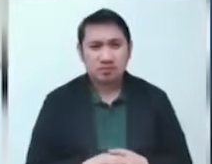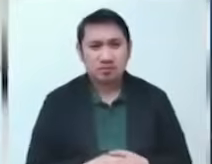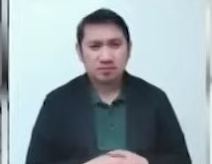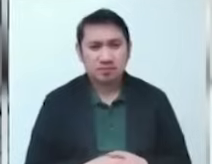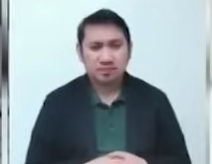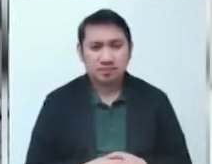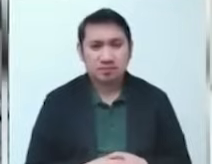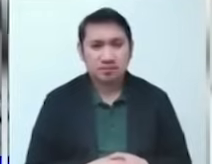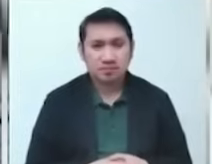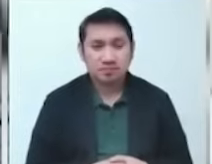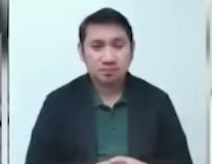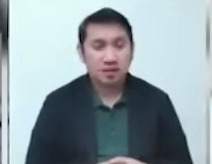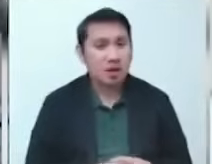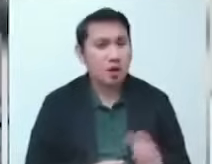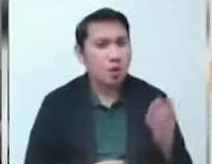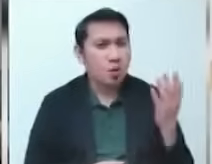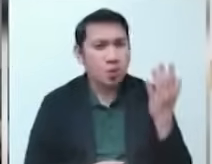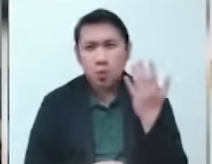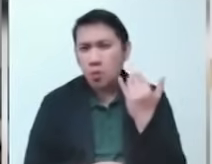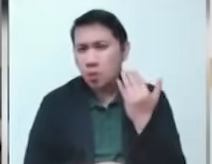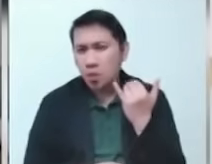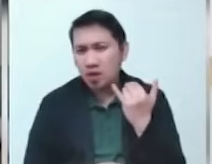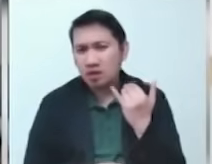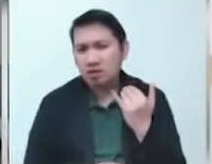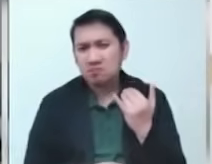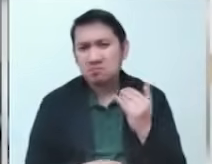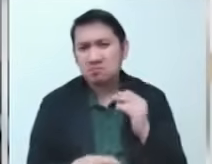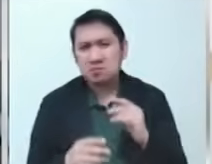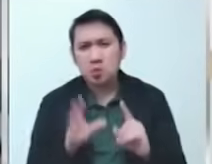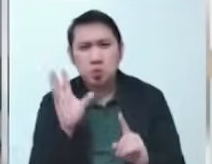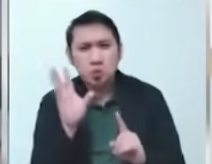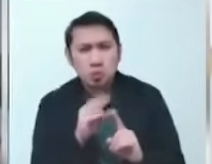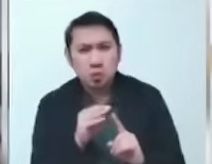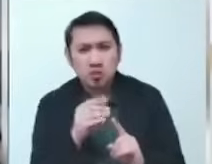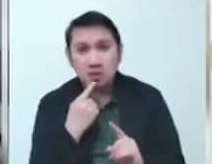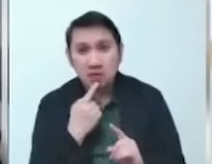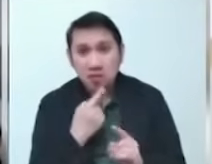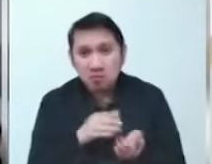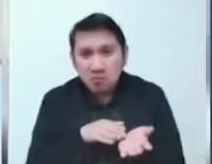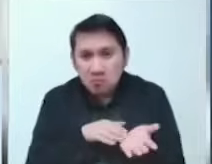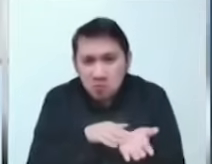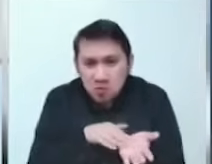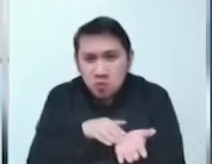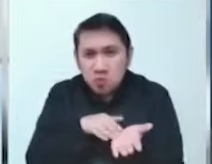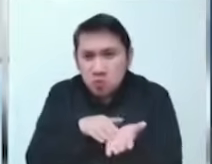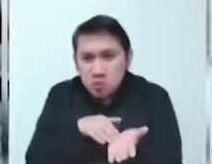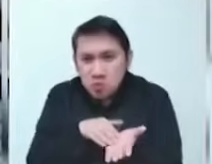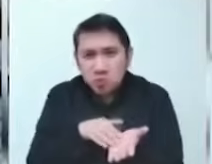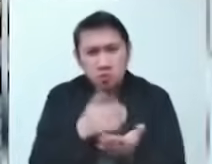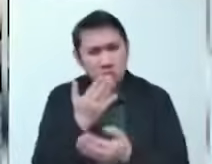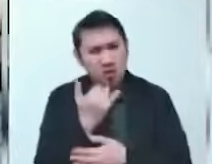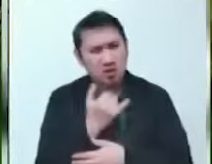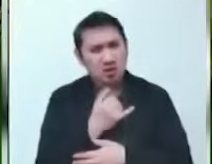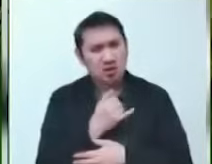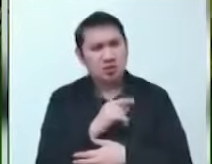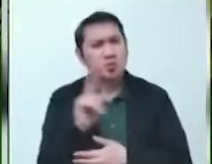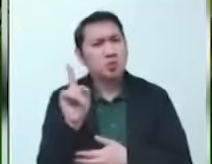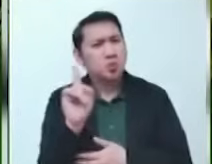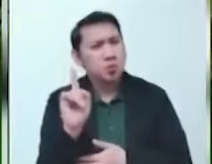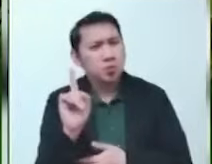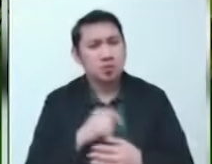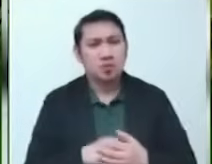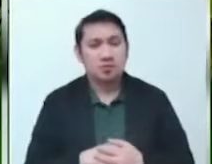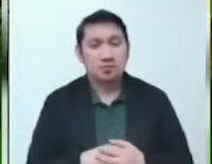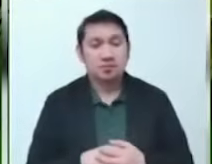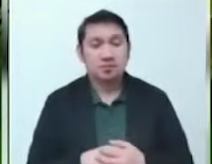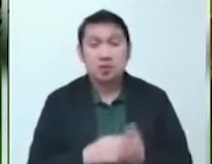Kuya Kim, bakit po tayo nagsasabi ng tabi-tabi po kapag may nadadaan ng punso? Kuya Kim, ano na? Tabi-tabi po.